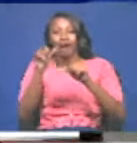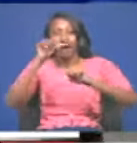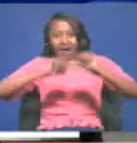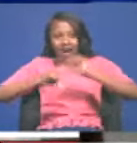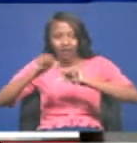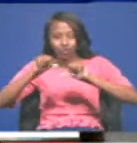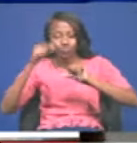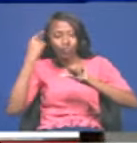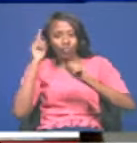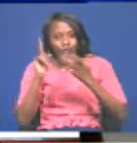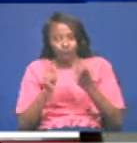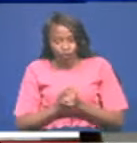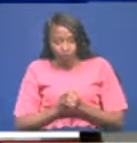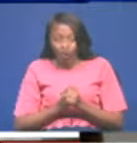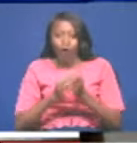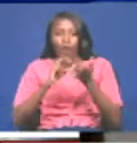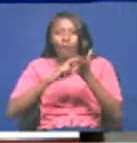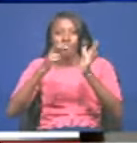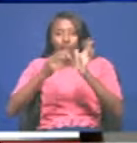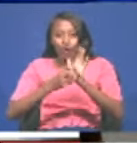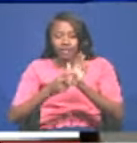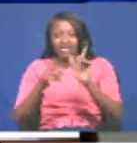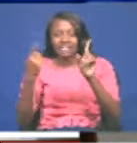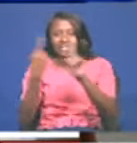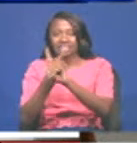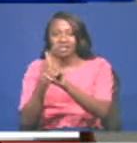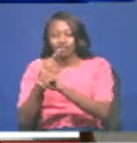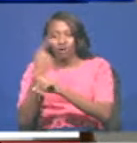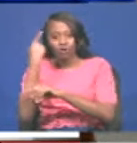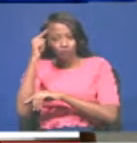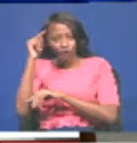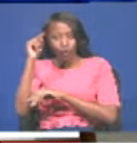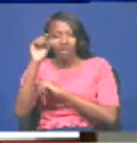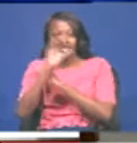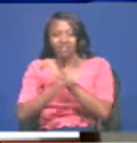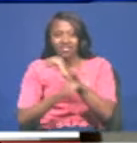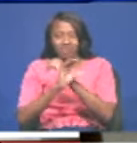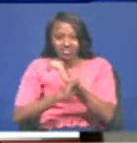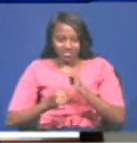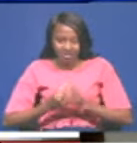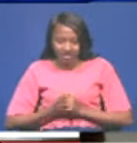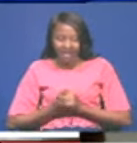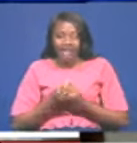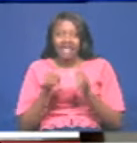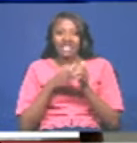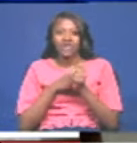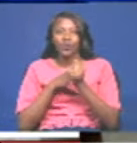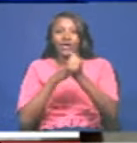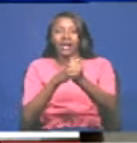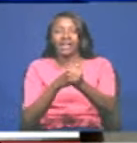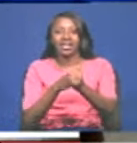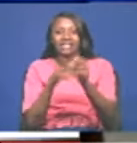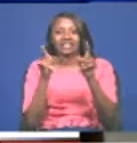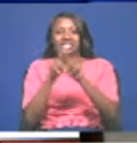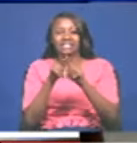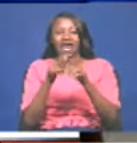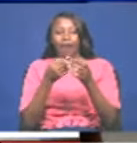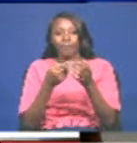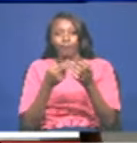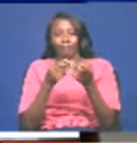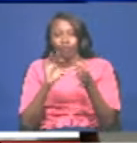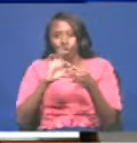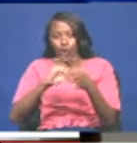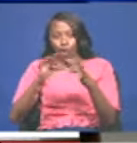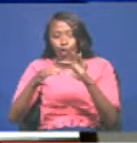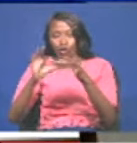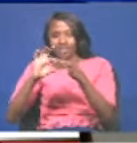sera, mipango na miradi ya serikali ya kitaifa. Vile vile atakuwa akiongoza kuongoza na kushirikisha ajenda ya uratibu